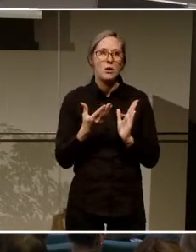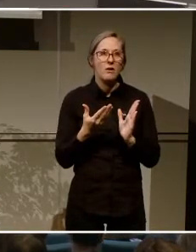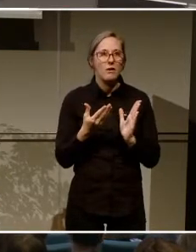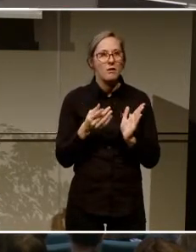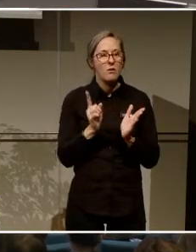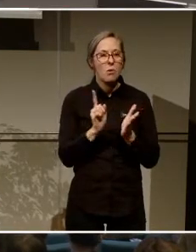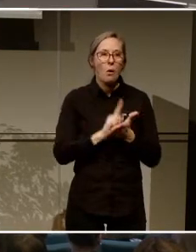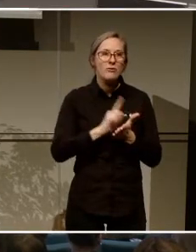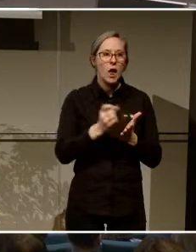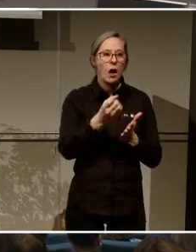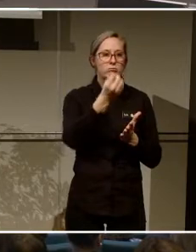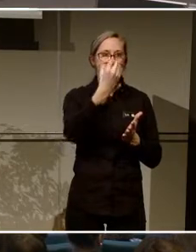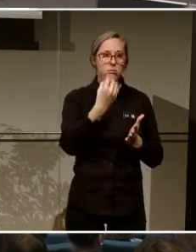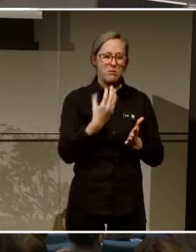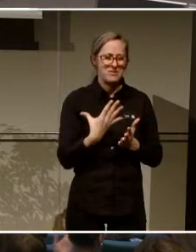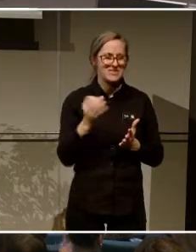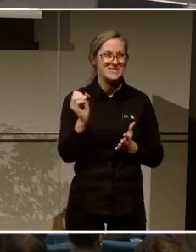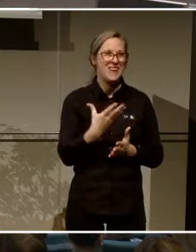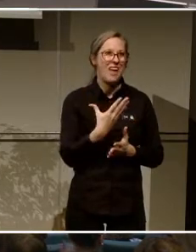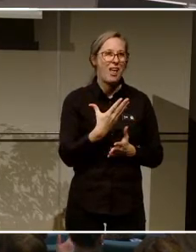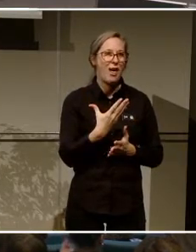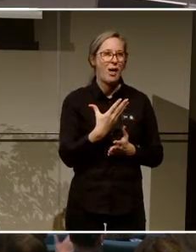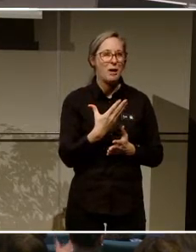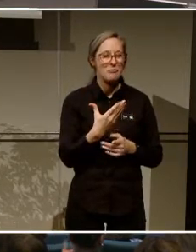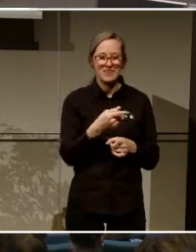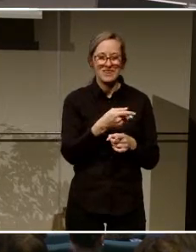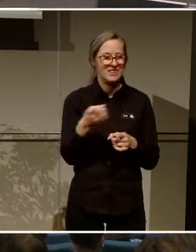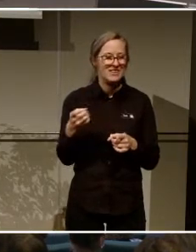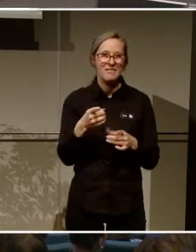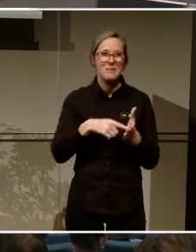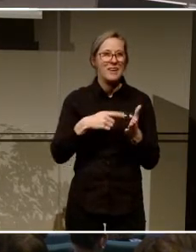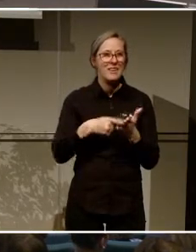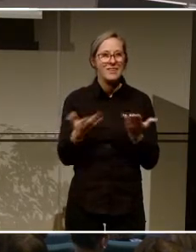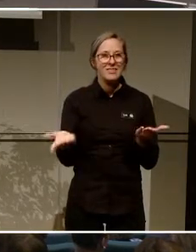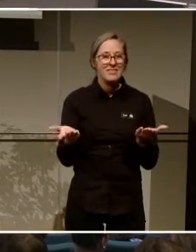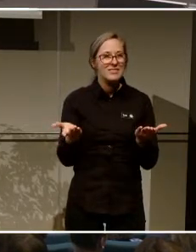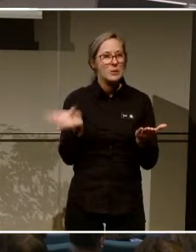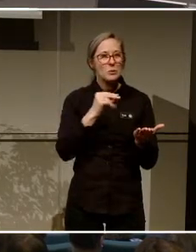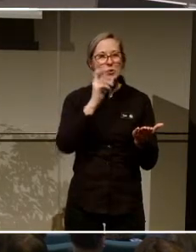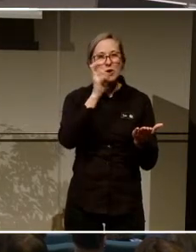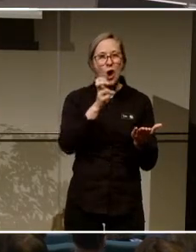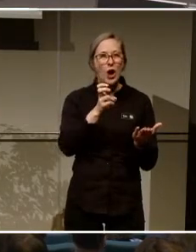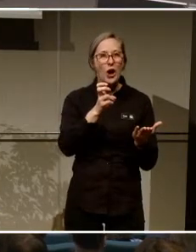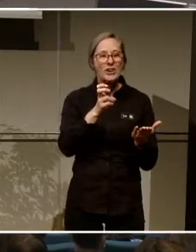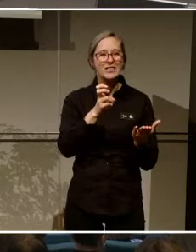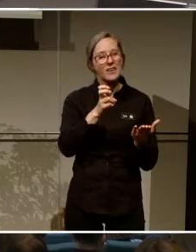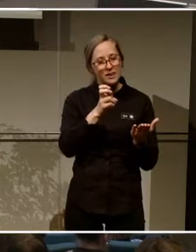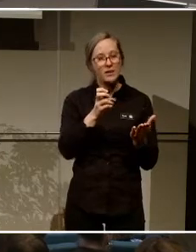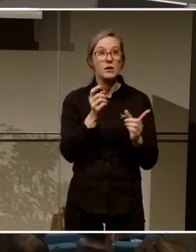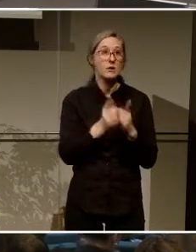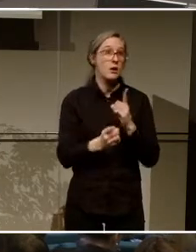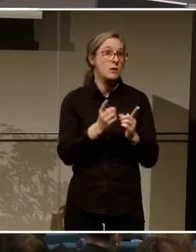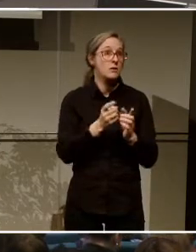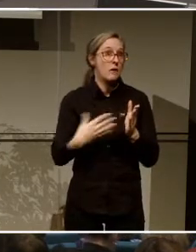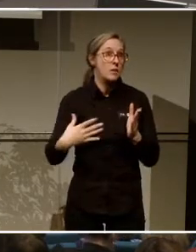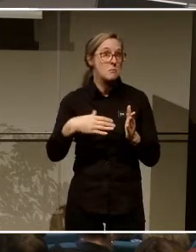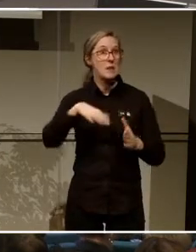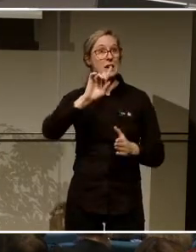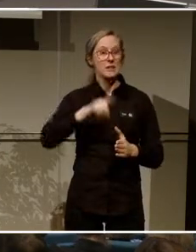riktigt sökte efter, utan vi får så mycket annat som serveras, kanske. Som när jag